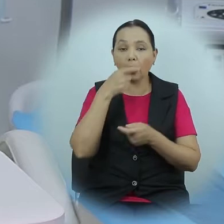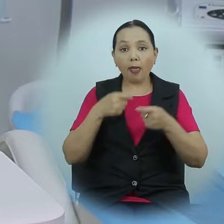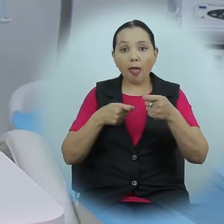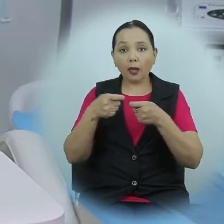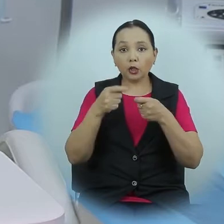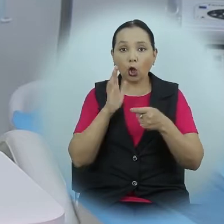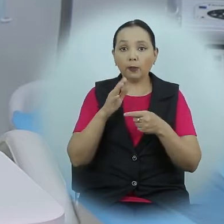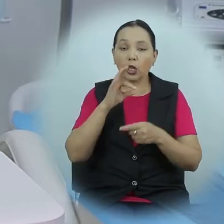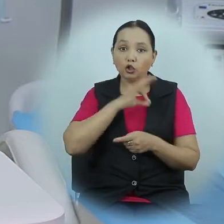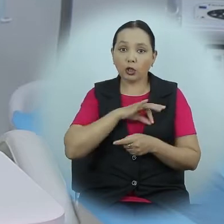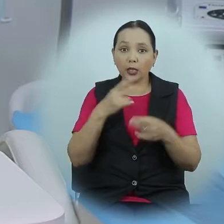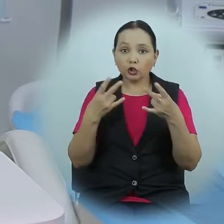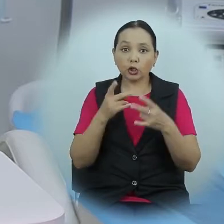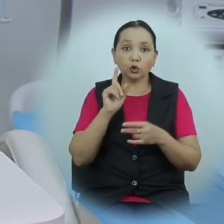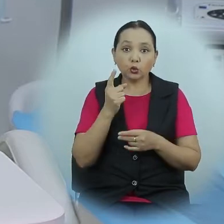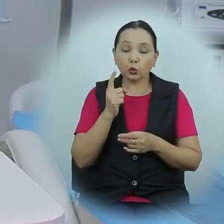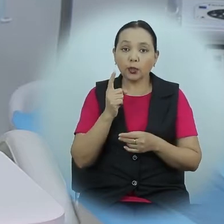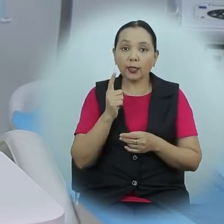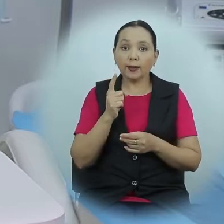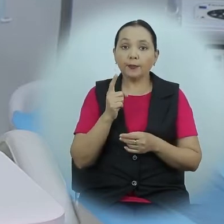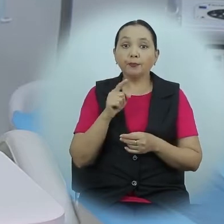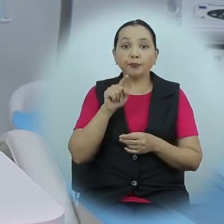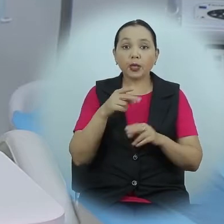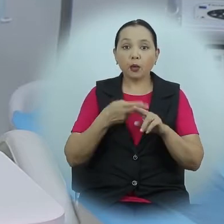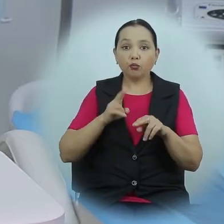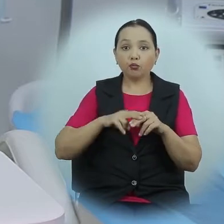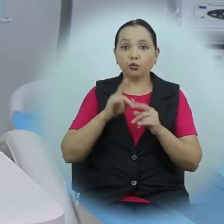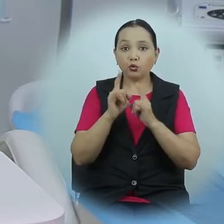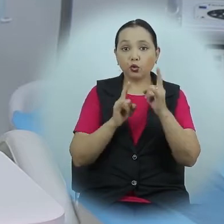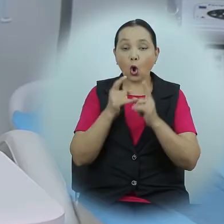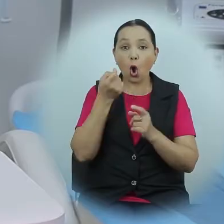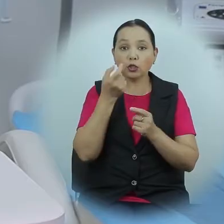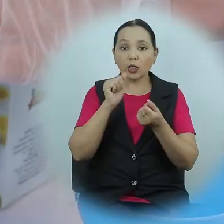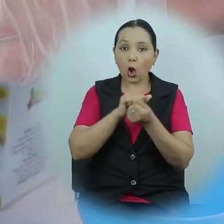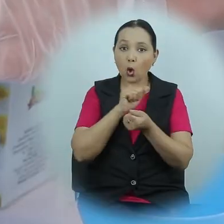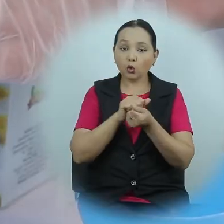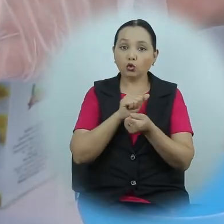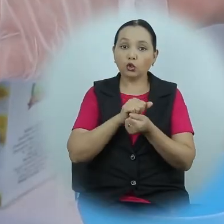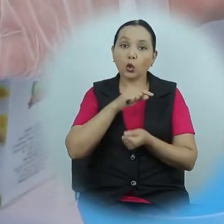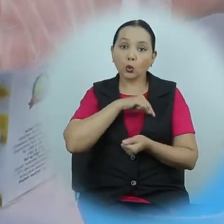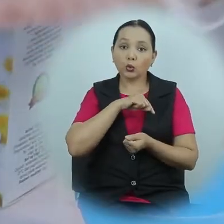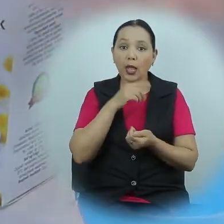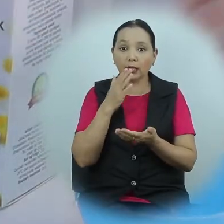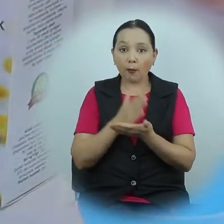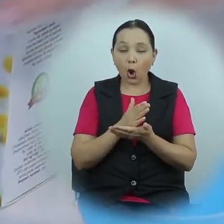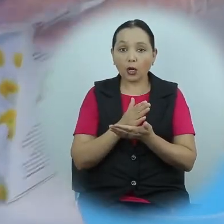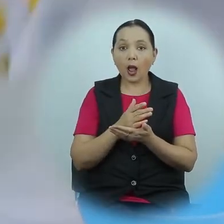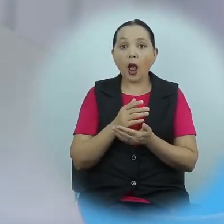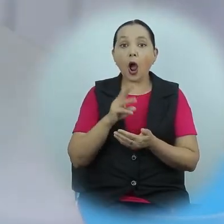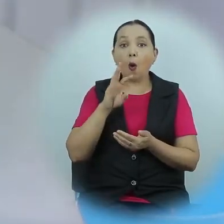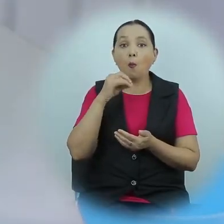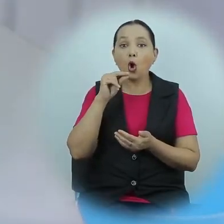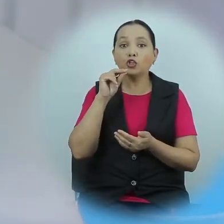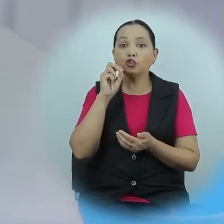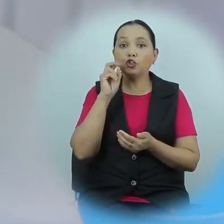білан ішлетіш керек, чүнкі бұ соуын азгина құрытыш хусусияты бар. Мой